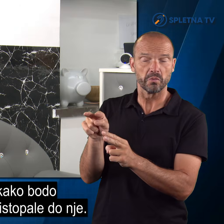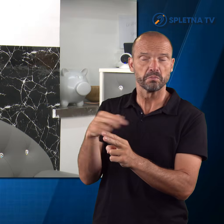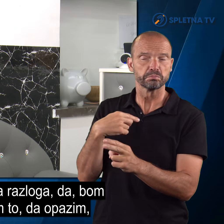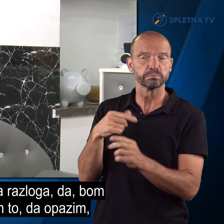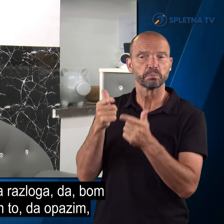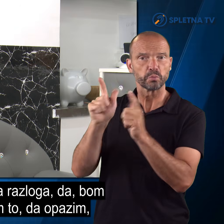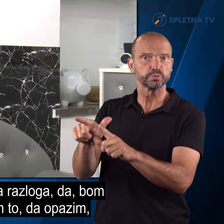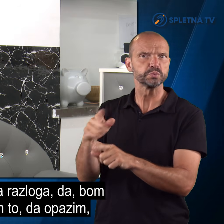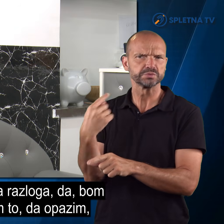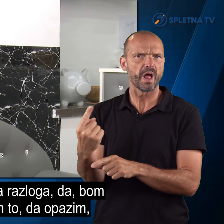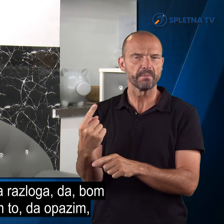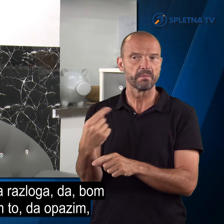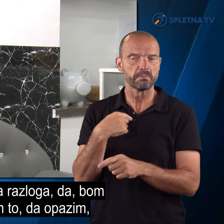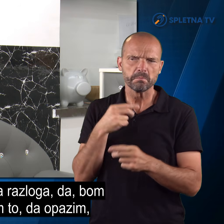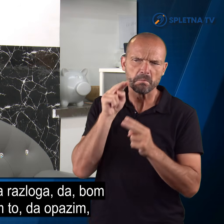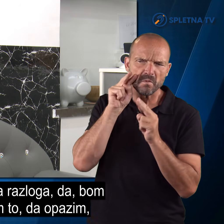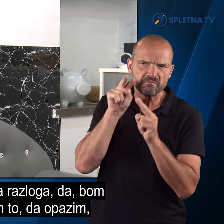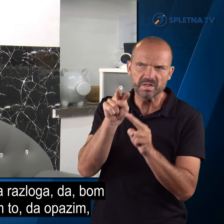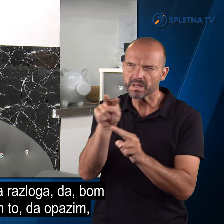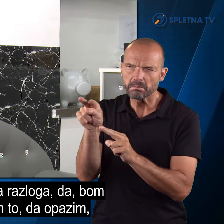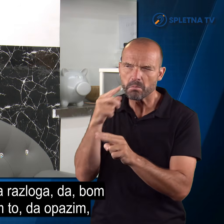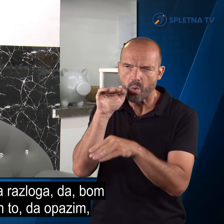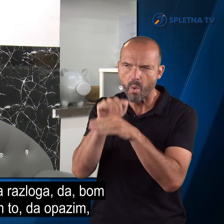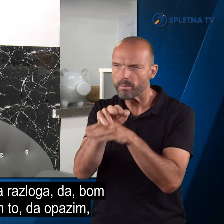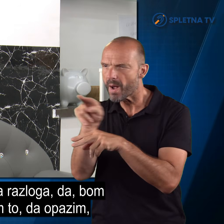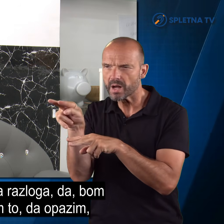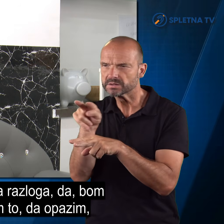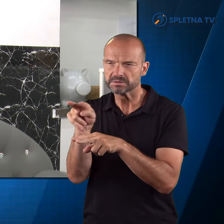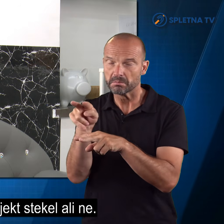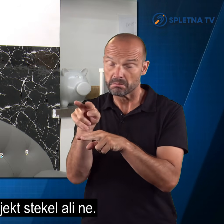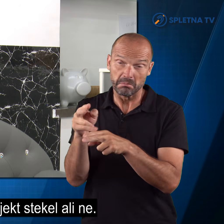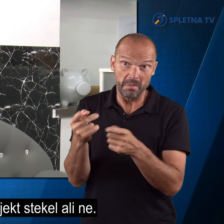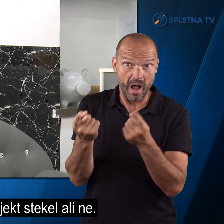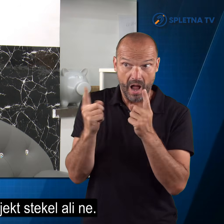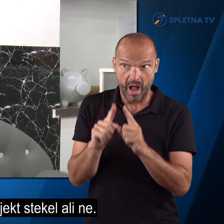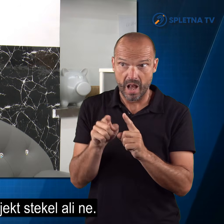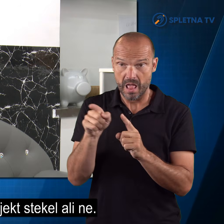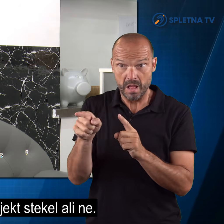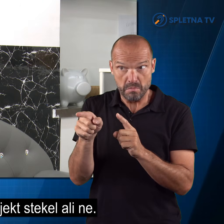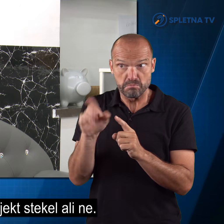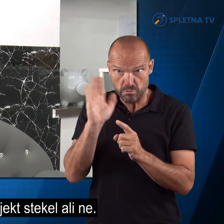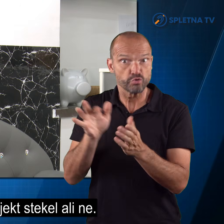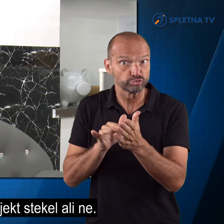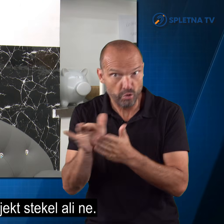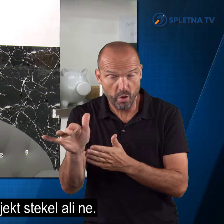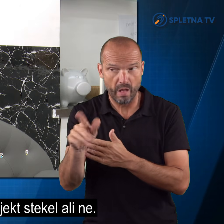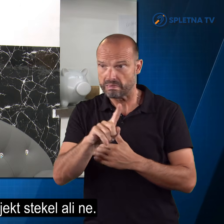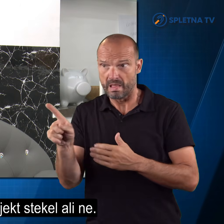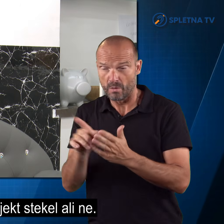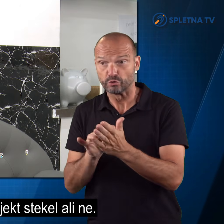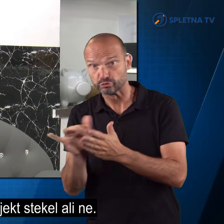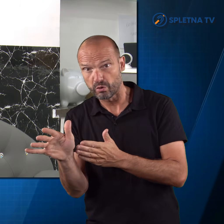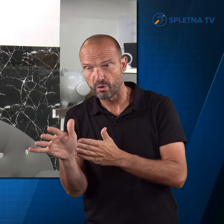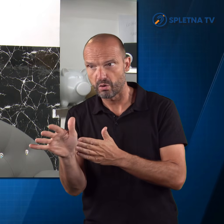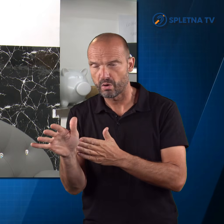Glih z tega razloga, da bom rekel, vidim to, da opazim, ali bo ta projekt stekel ali